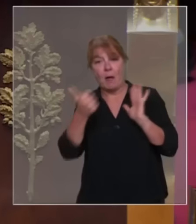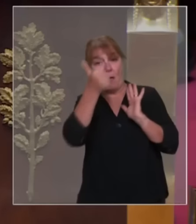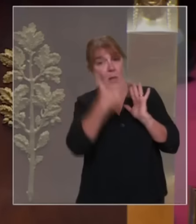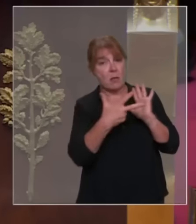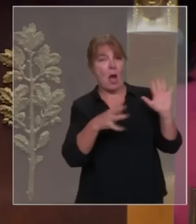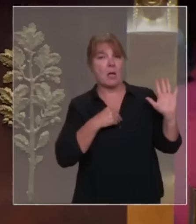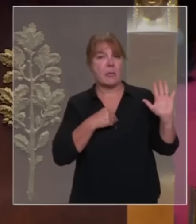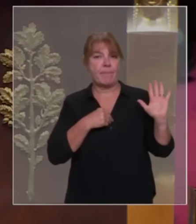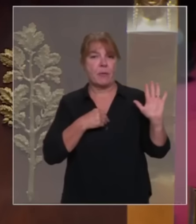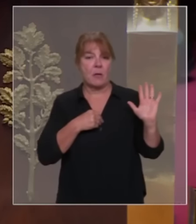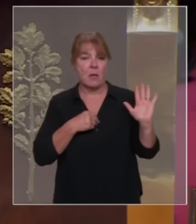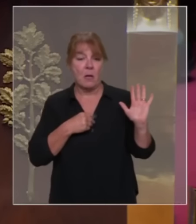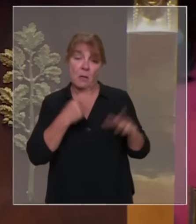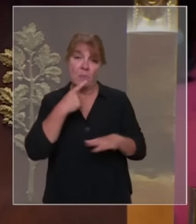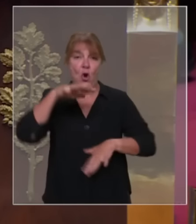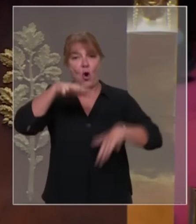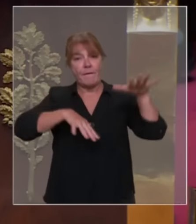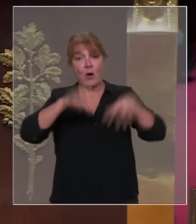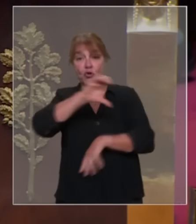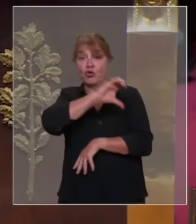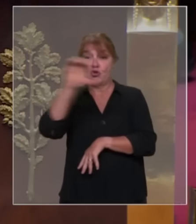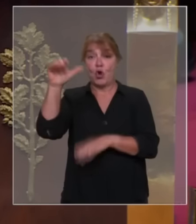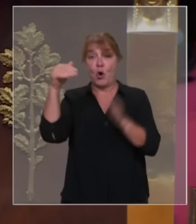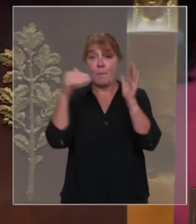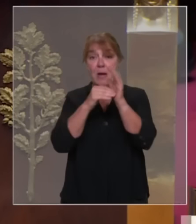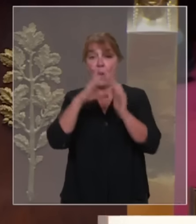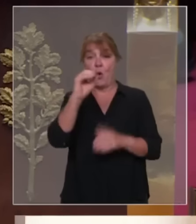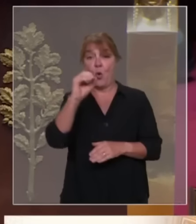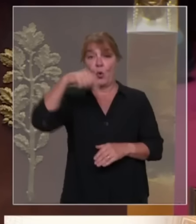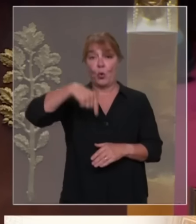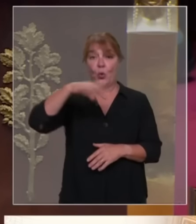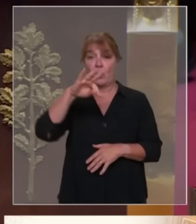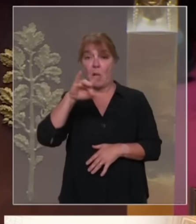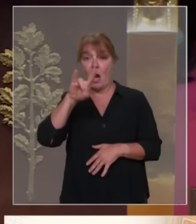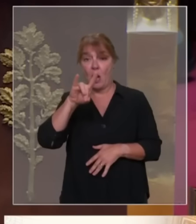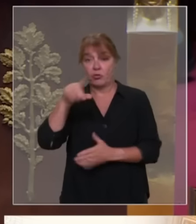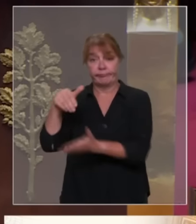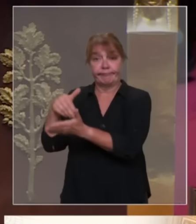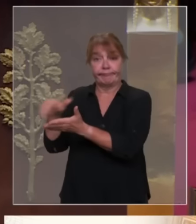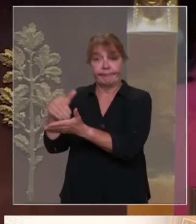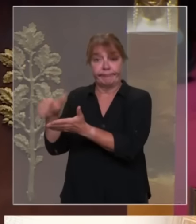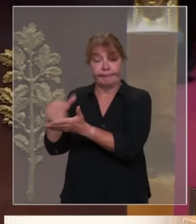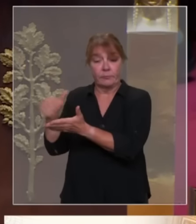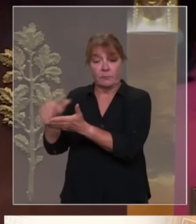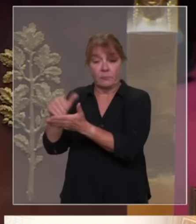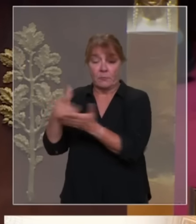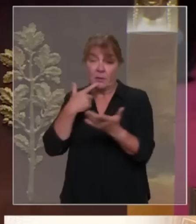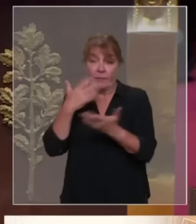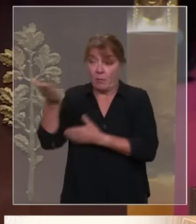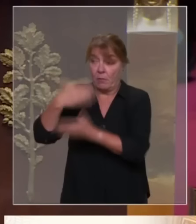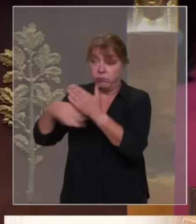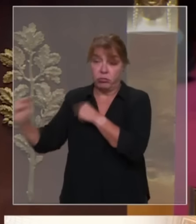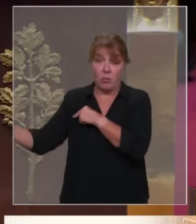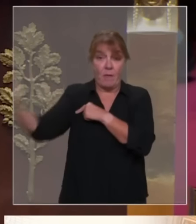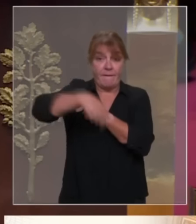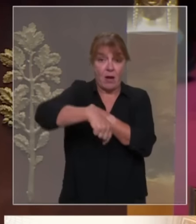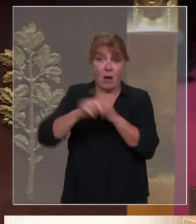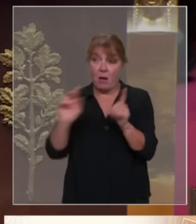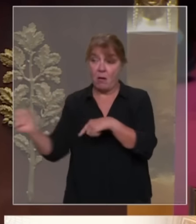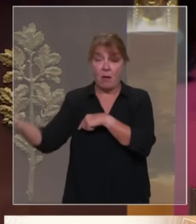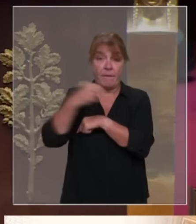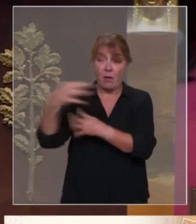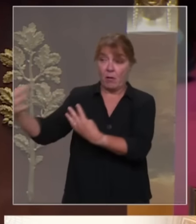année, plus de 100 000 obligations de quitter le territoire sont prononcées, mais des dizaines de milliers de migrants en situation irrégulière